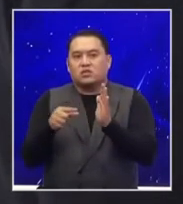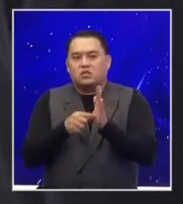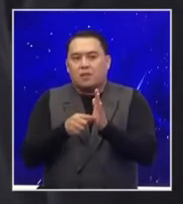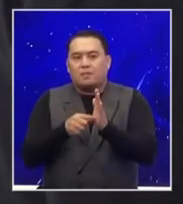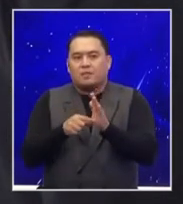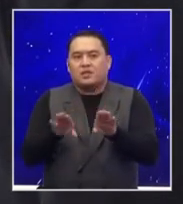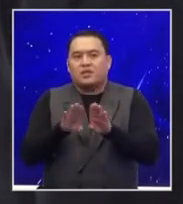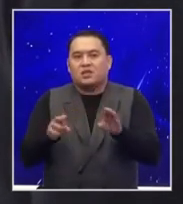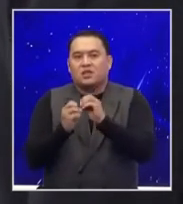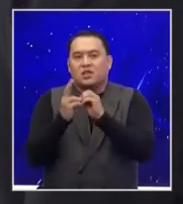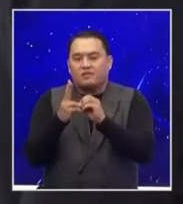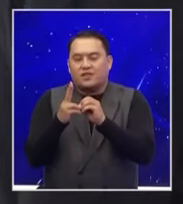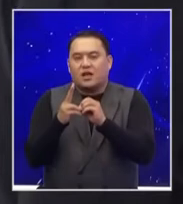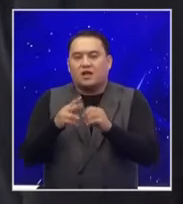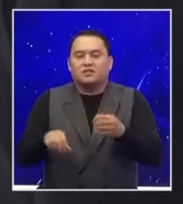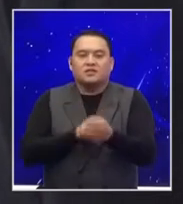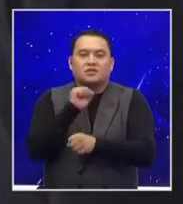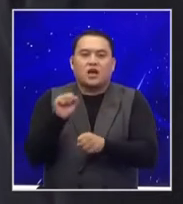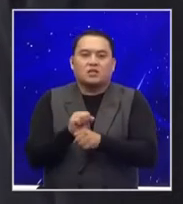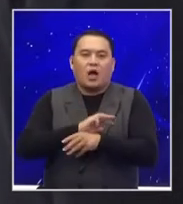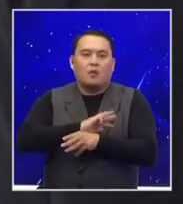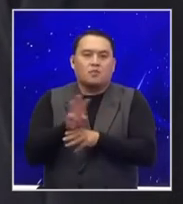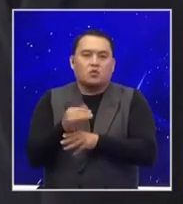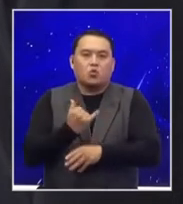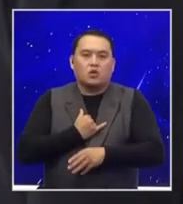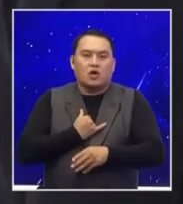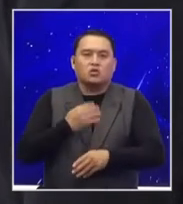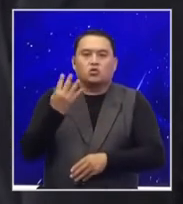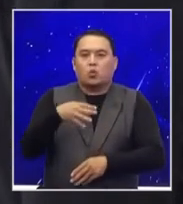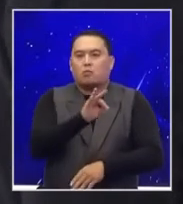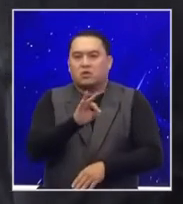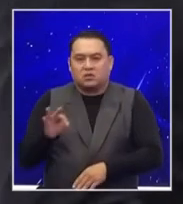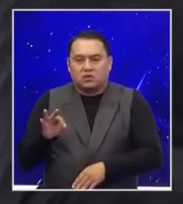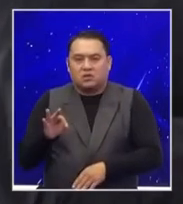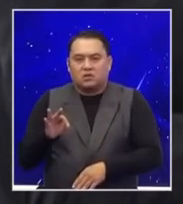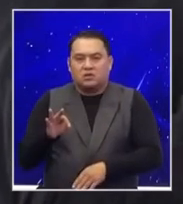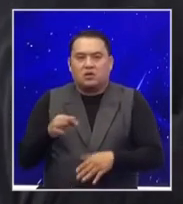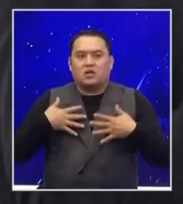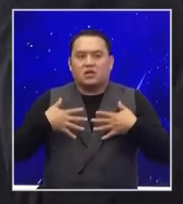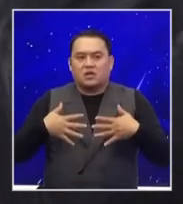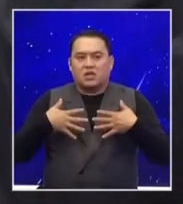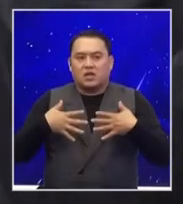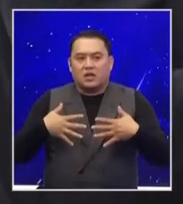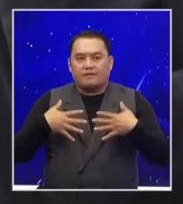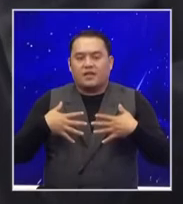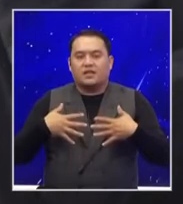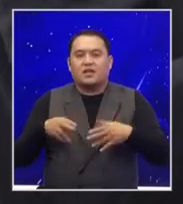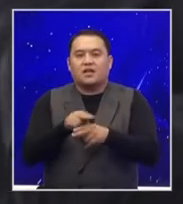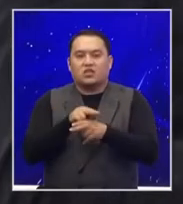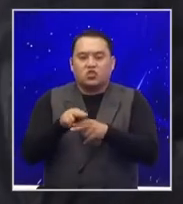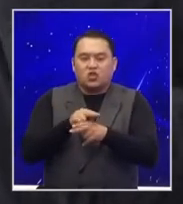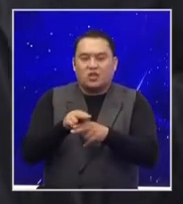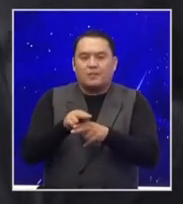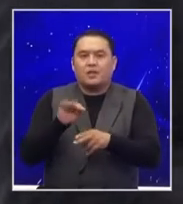концентратора, 12 кислородных станций. Обеспеченность у нас более 40% кислородом оксигенотерапии для